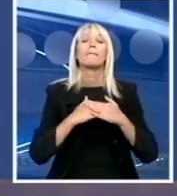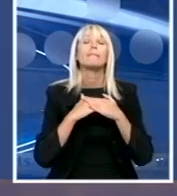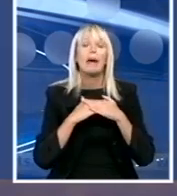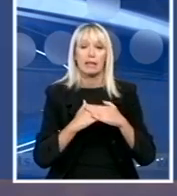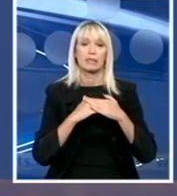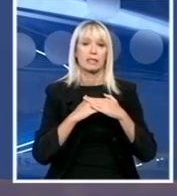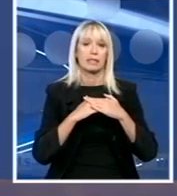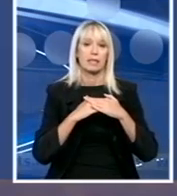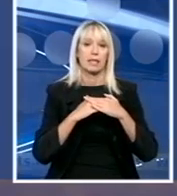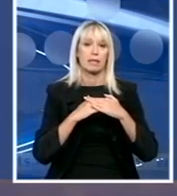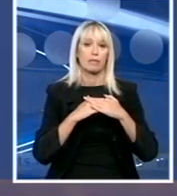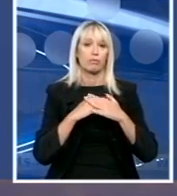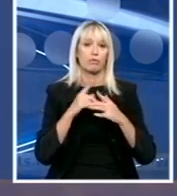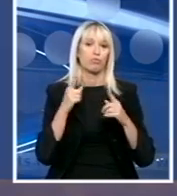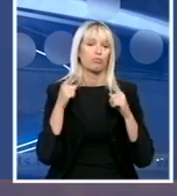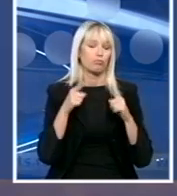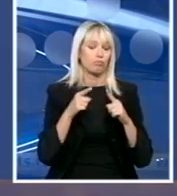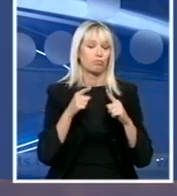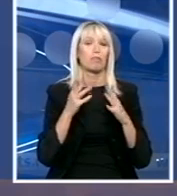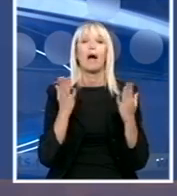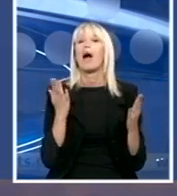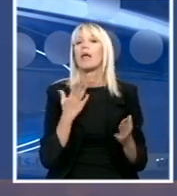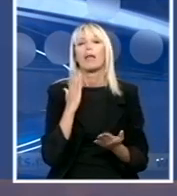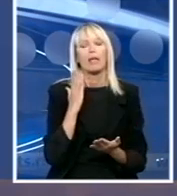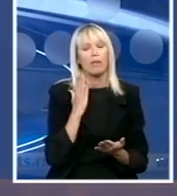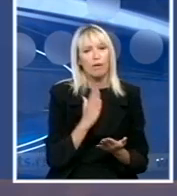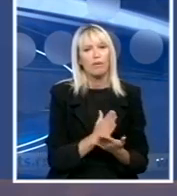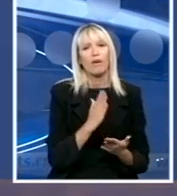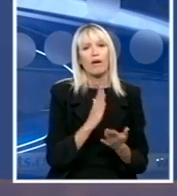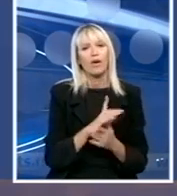u određenim uslovima, ali uvek mora da bude